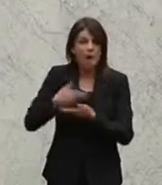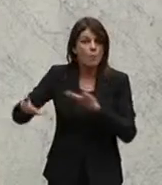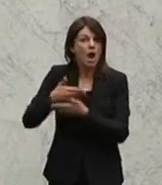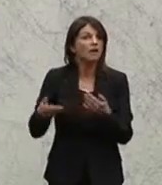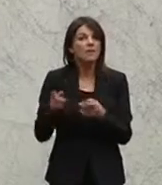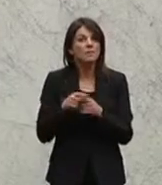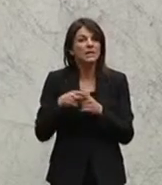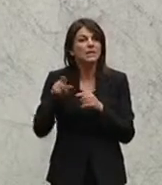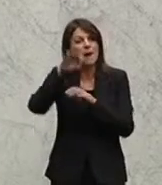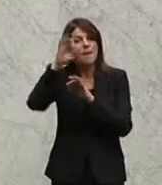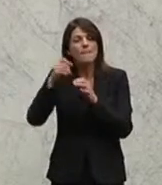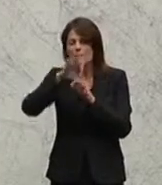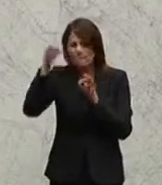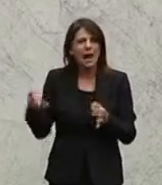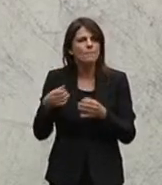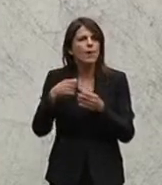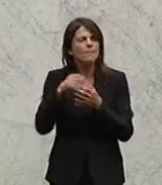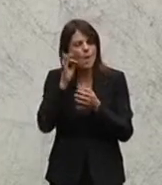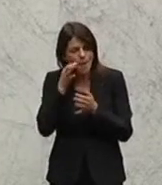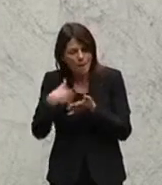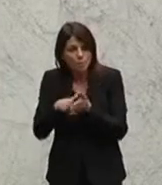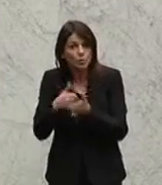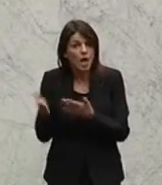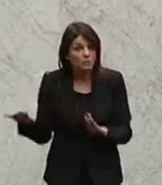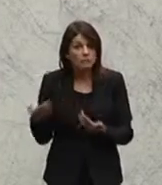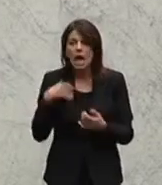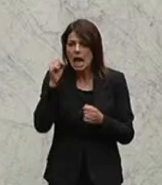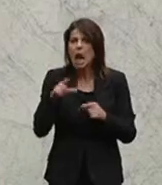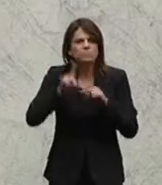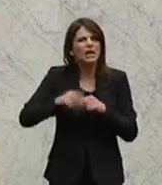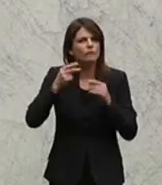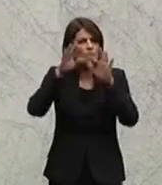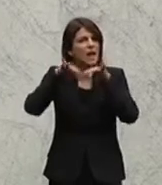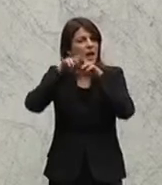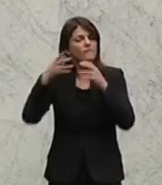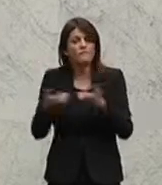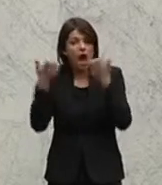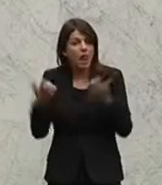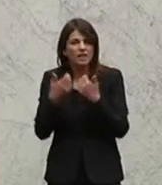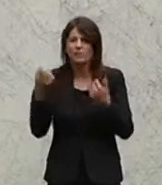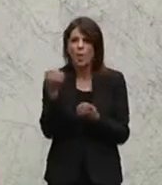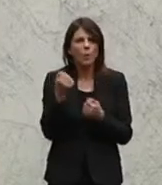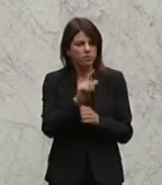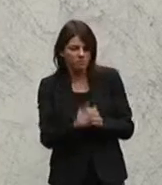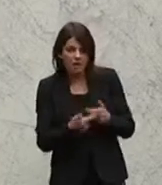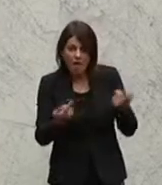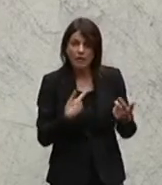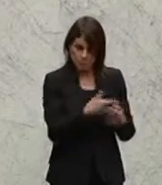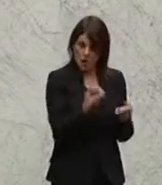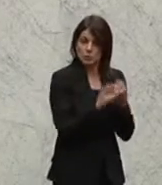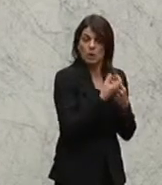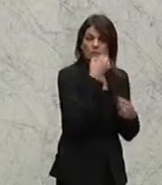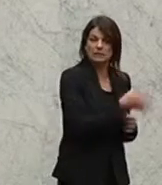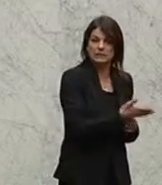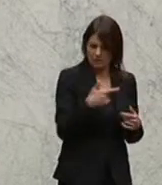dem Palmölbutter, weil den könnte man dann wesentlich billiger aus dem Regenwald und in äthiopischen Ländern erzeugen, als wir hier vor